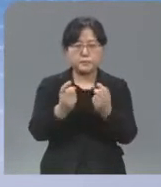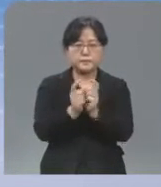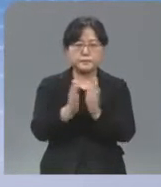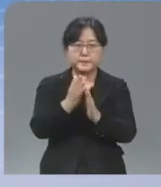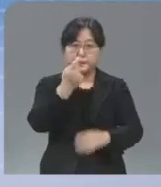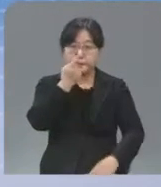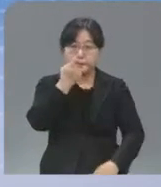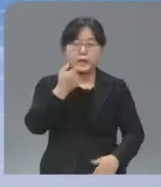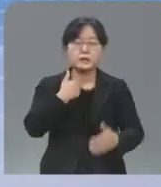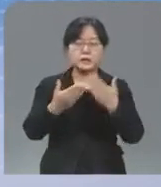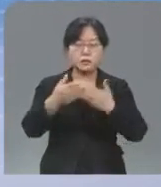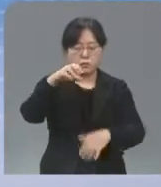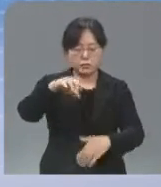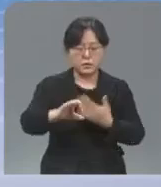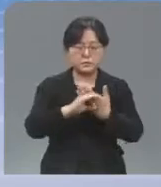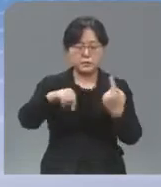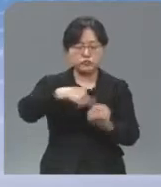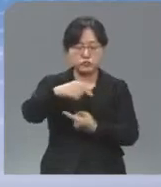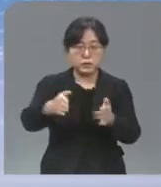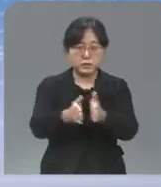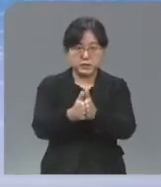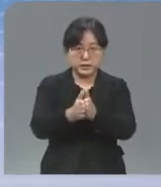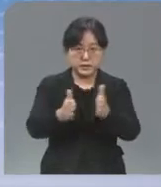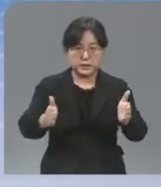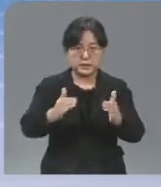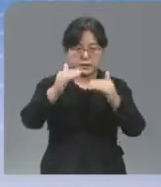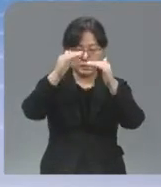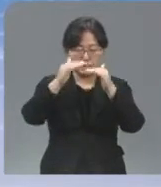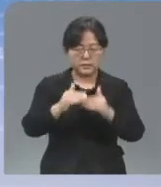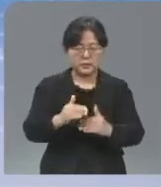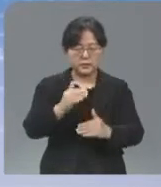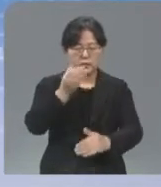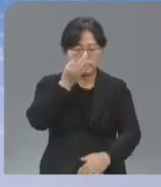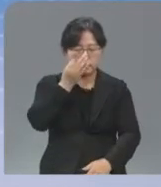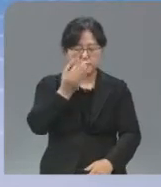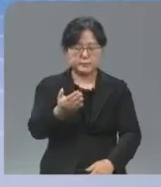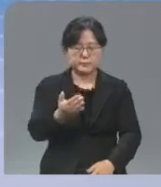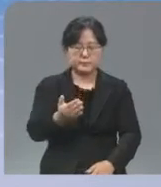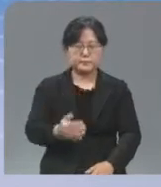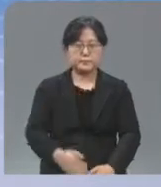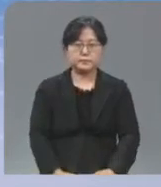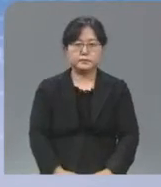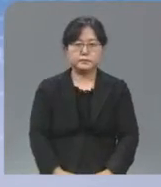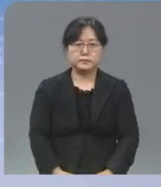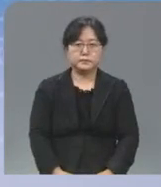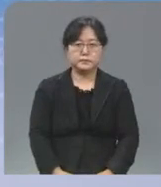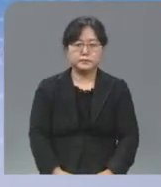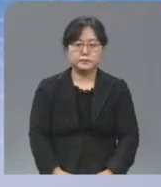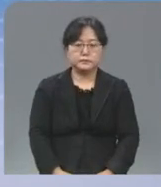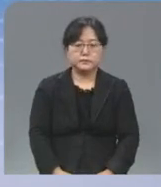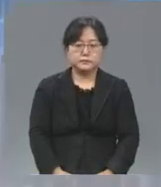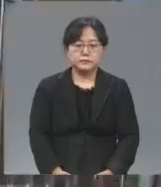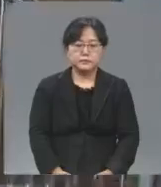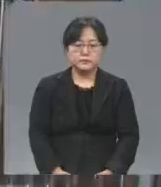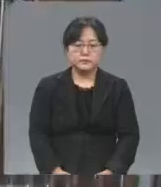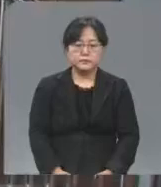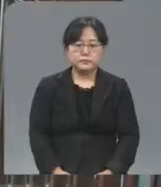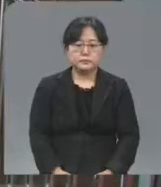있는 체험관이 시범 운영 시작해서 눈길을 끌고 있습니다. 최성현 기자가 다녀왔습니다.